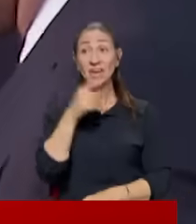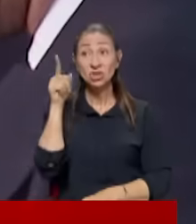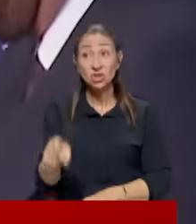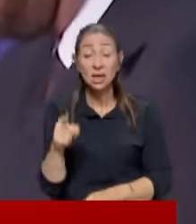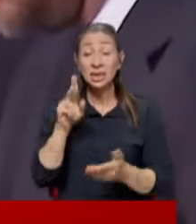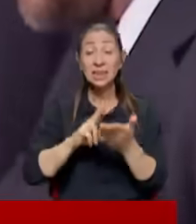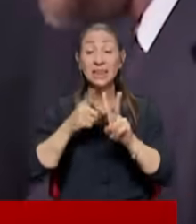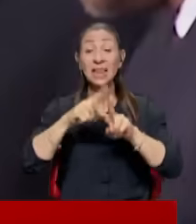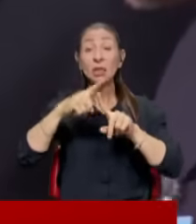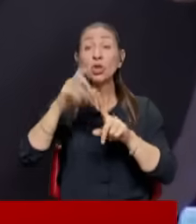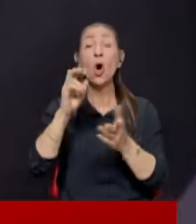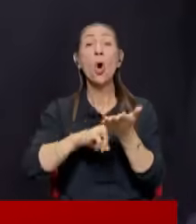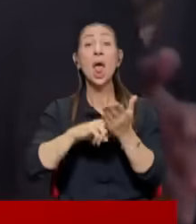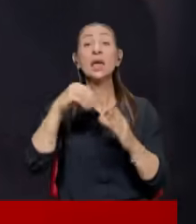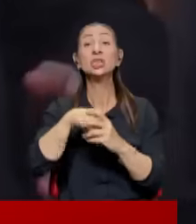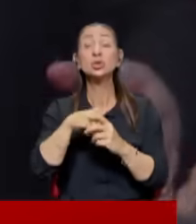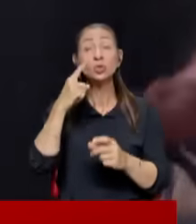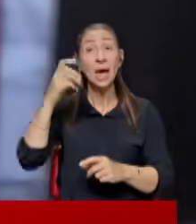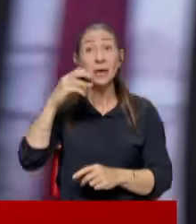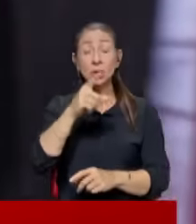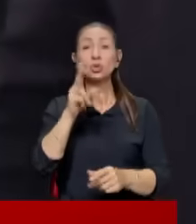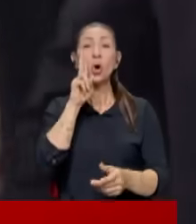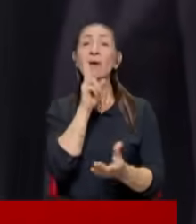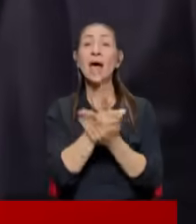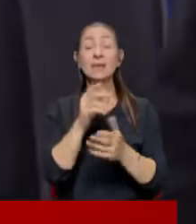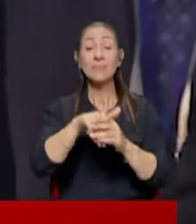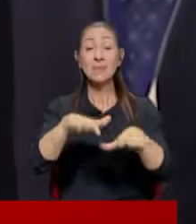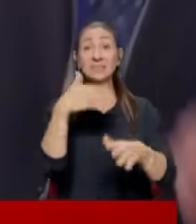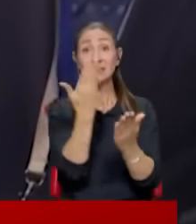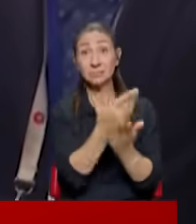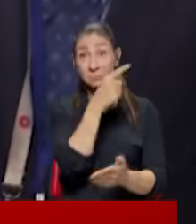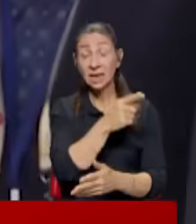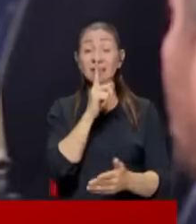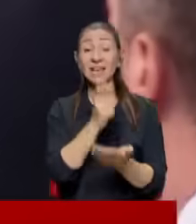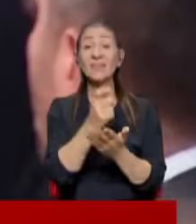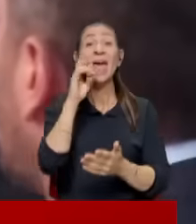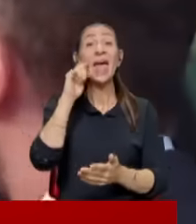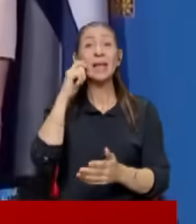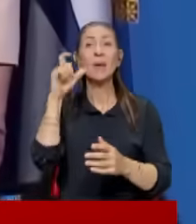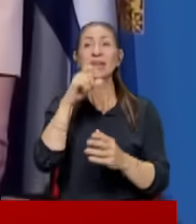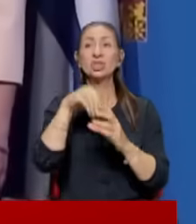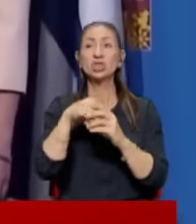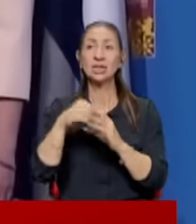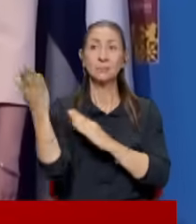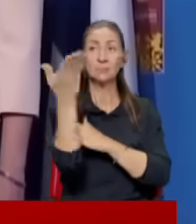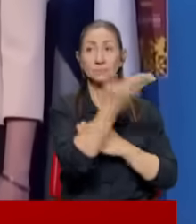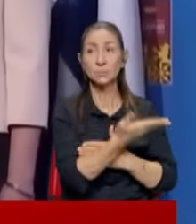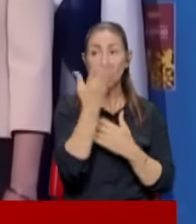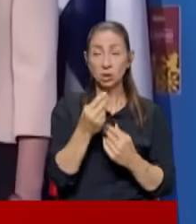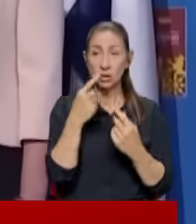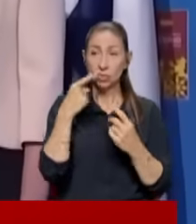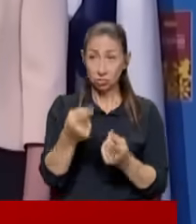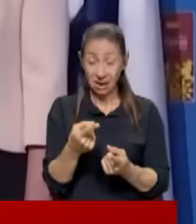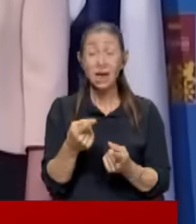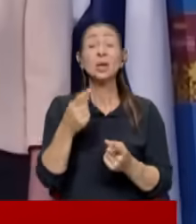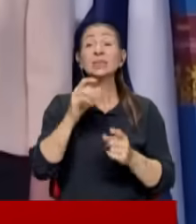NATO üyeliği için Cumhurbaşkanı Erdoğan son kararı meclis verecek derken teklifin Ekim ayı içinde meclise geleceğini işaret etti.